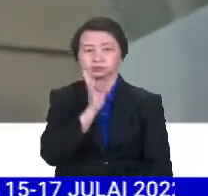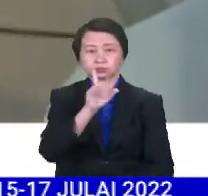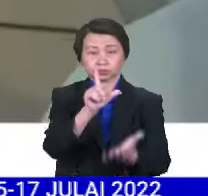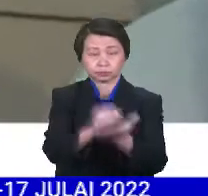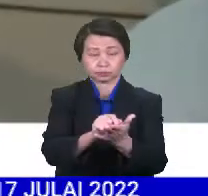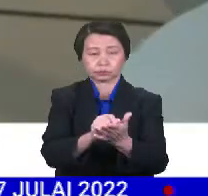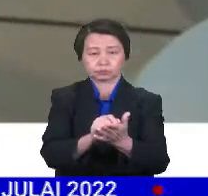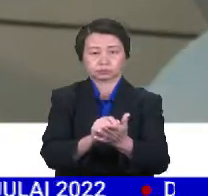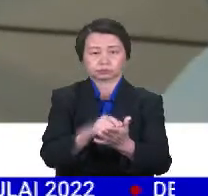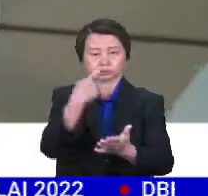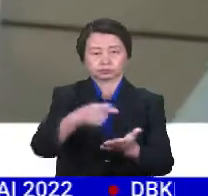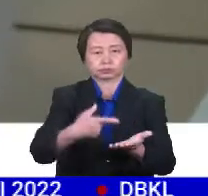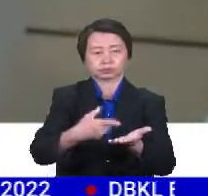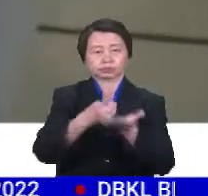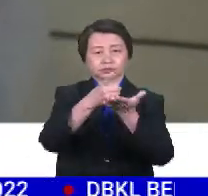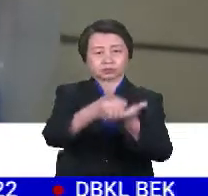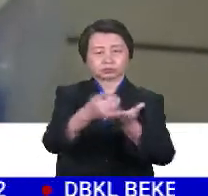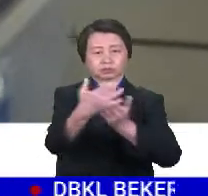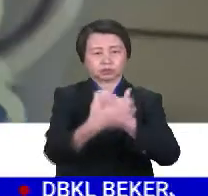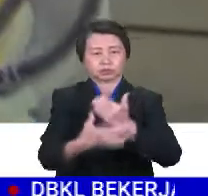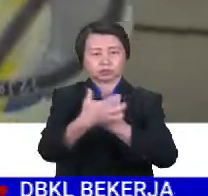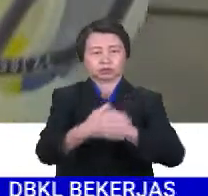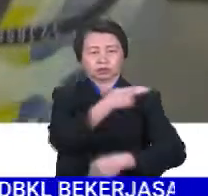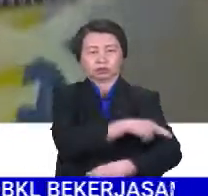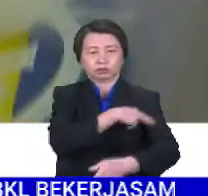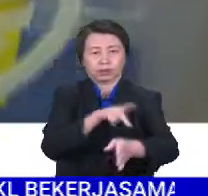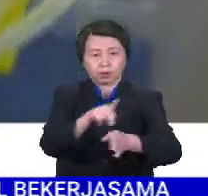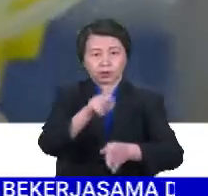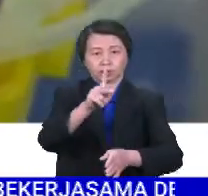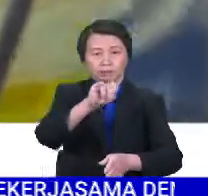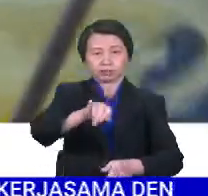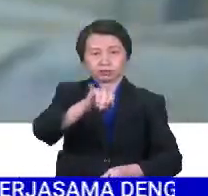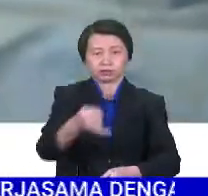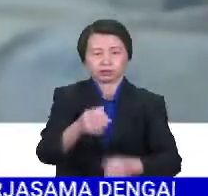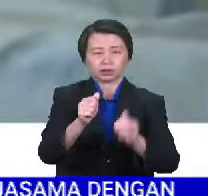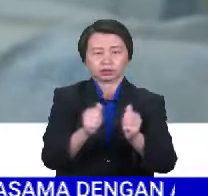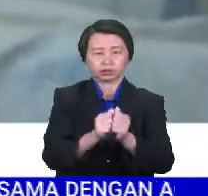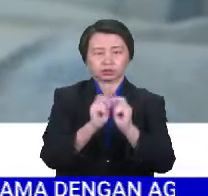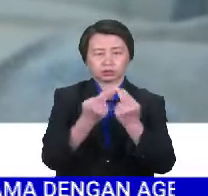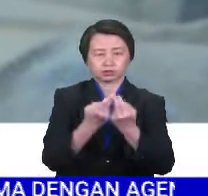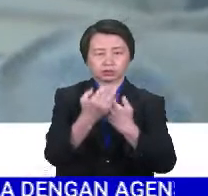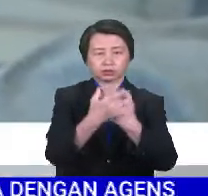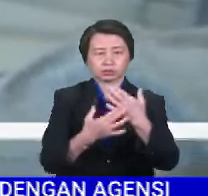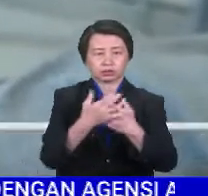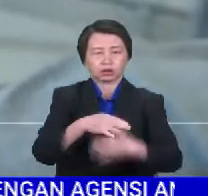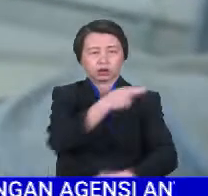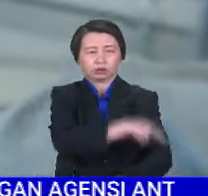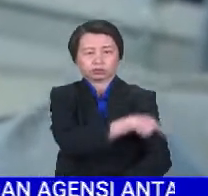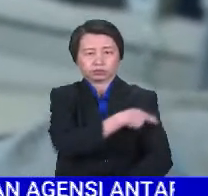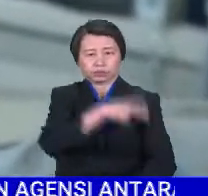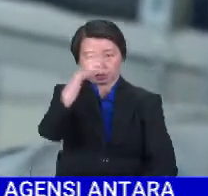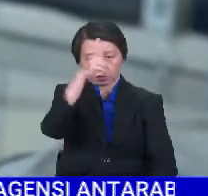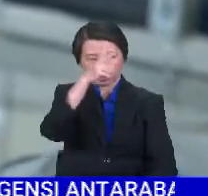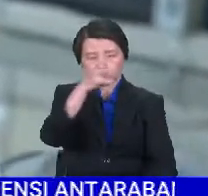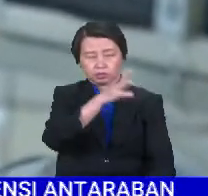pada kempen derma darah anjuran Hospital Pakar KPJ Perlis dengan kerjasama unit transfusi darah Hospital Tuanku Fauziah